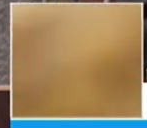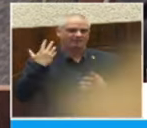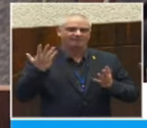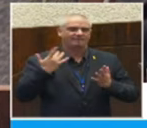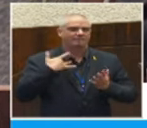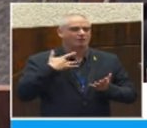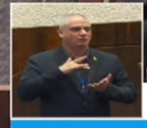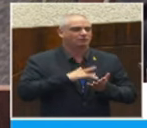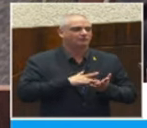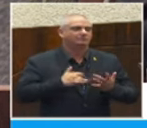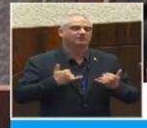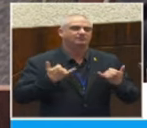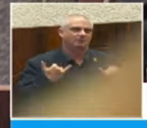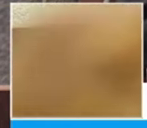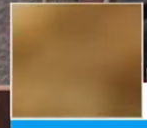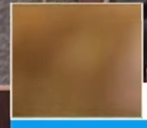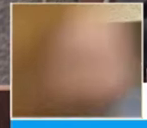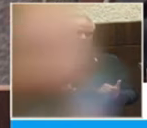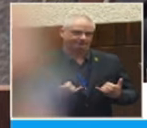אנו עכשיו.